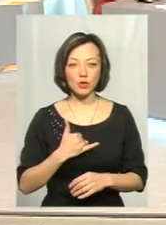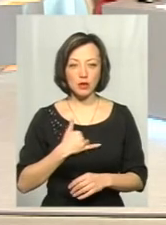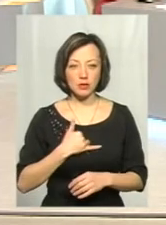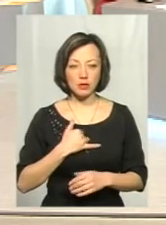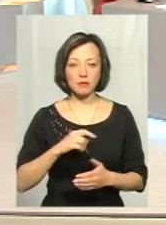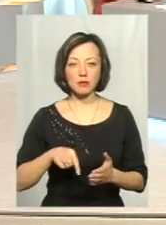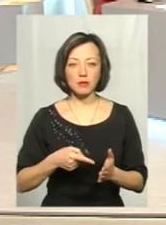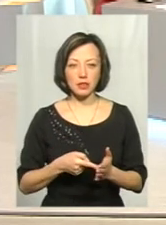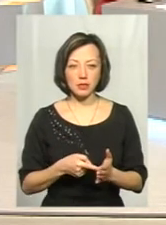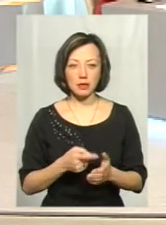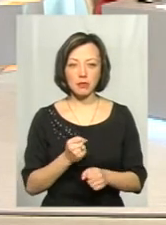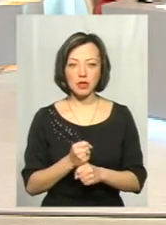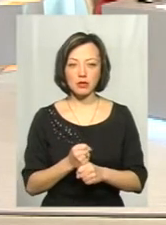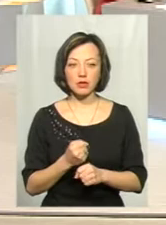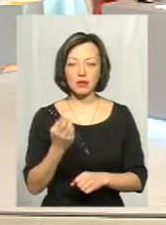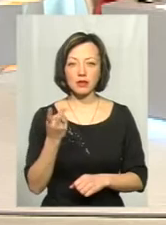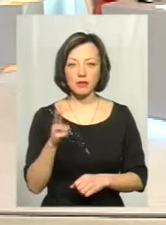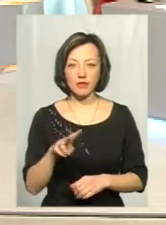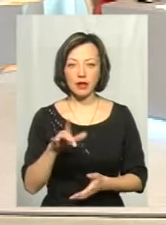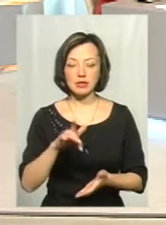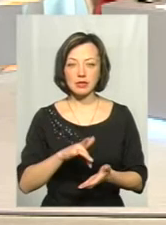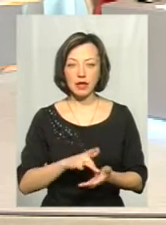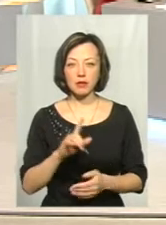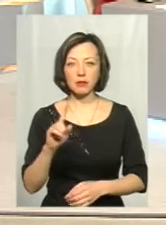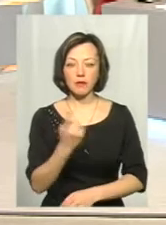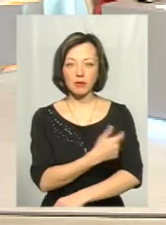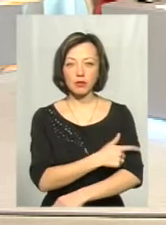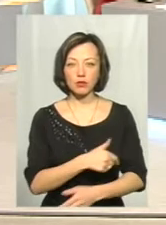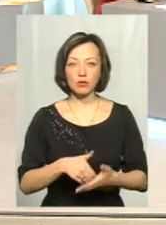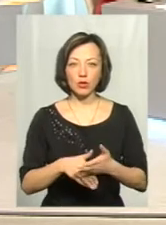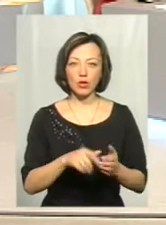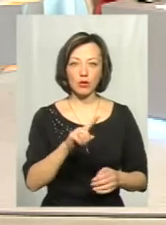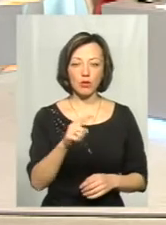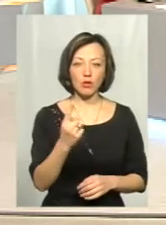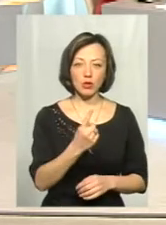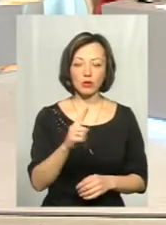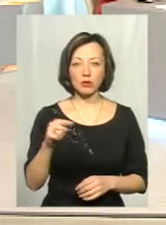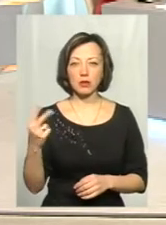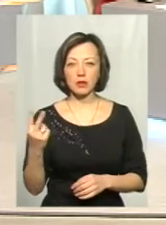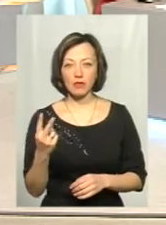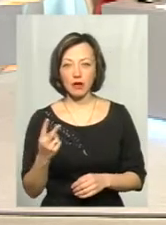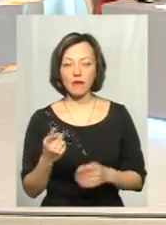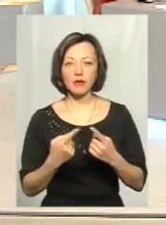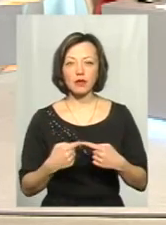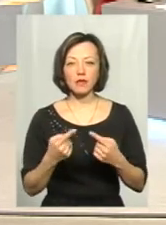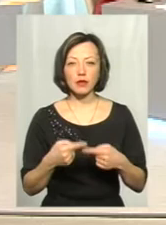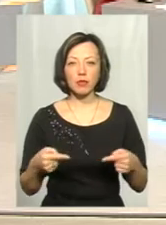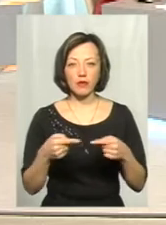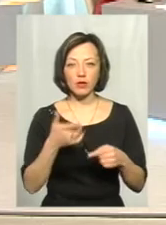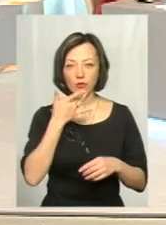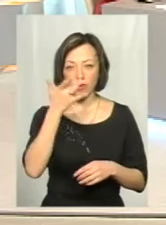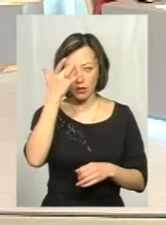в місті працює два центри первинної медико-санітарної допомоги, номер 1 і номер 2. Відповідно,